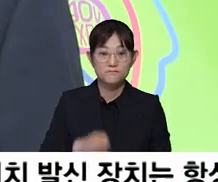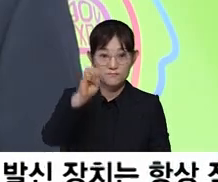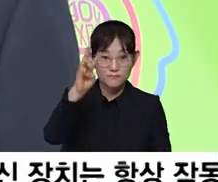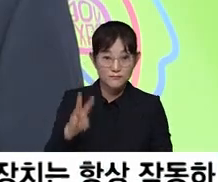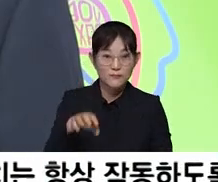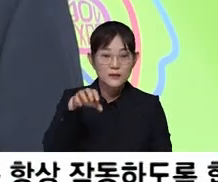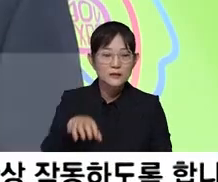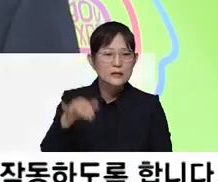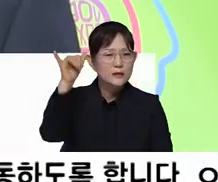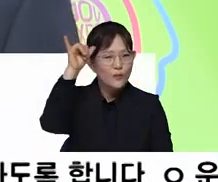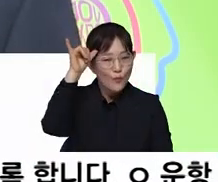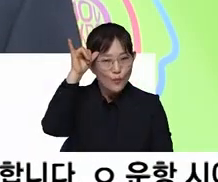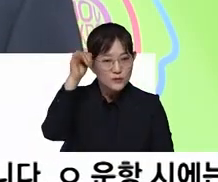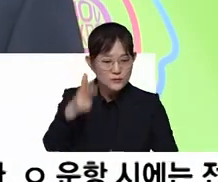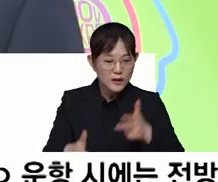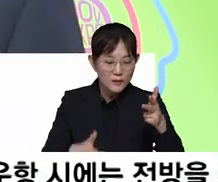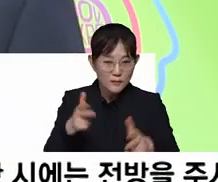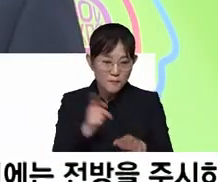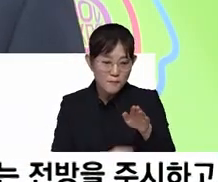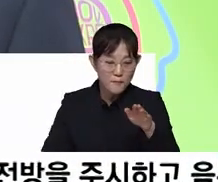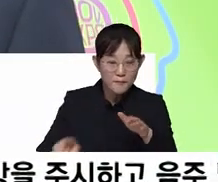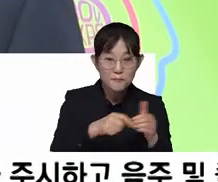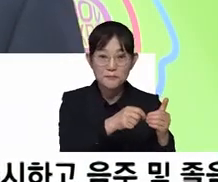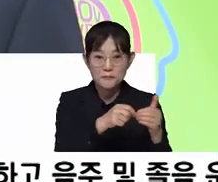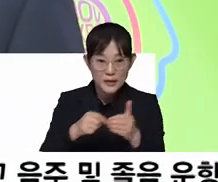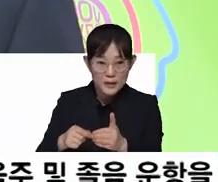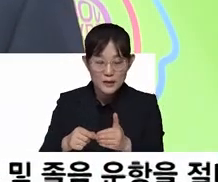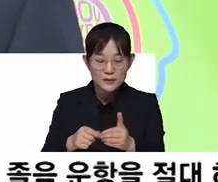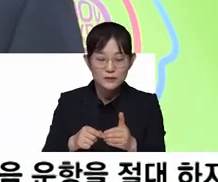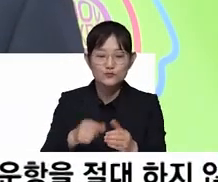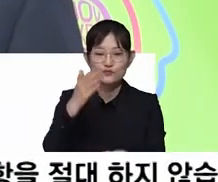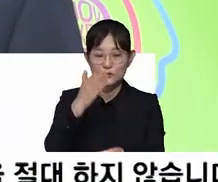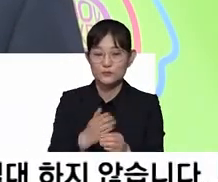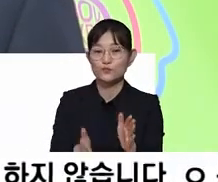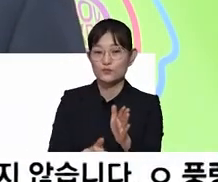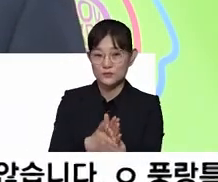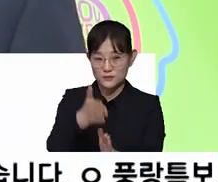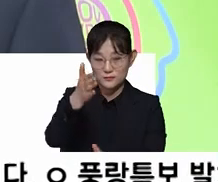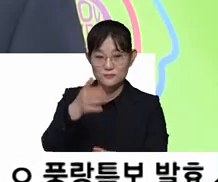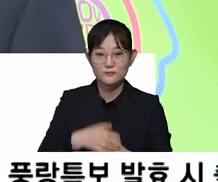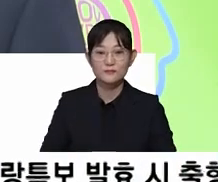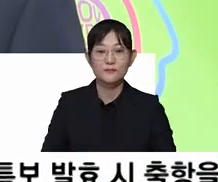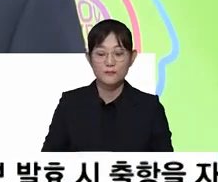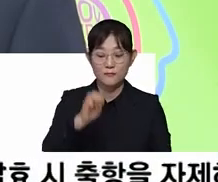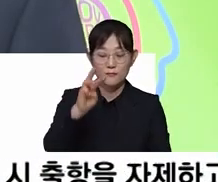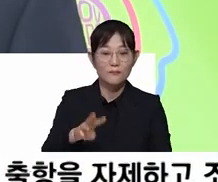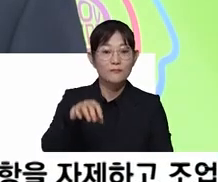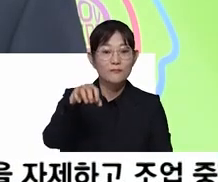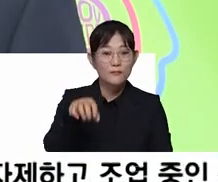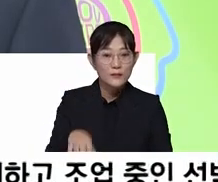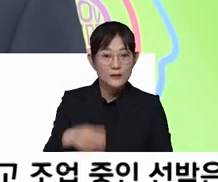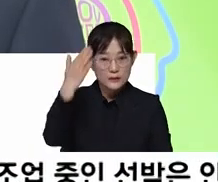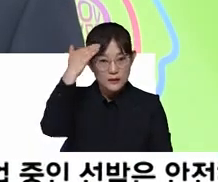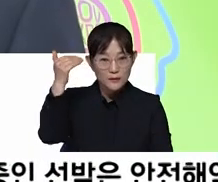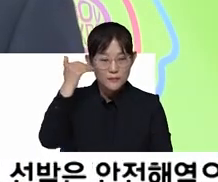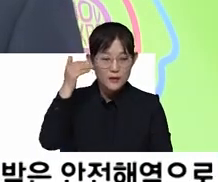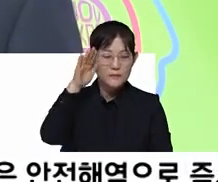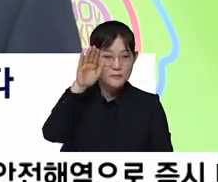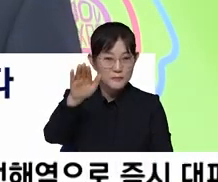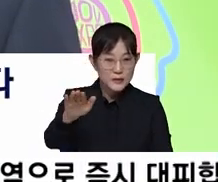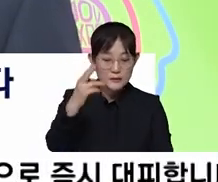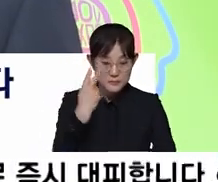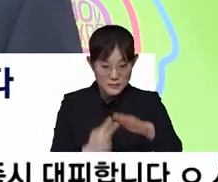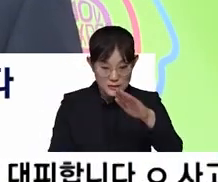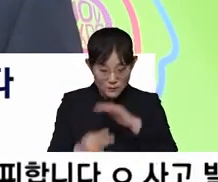광주는 인공지능 생태계를 선도하는 AI 중심 도시로 성장하고 있는 곳입니다. 이런 광주에서 대한민국의 미래